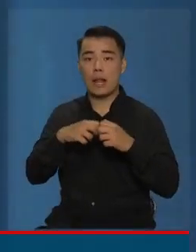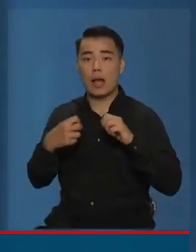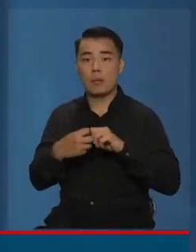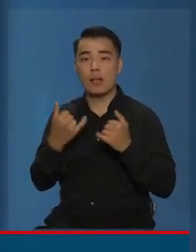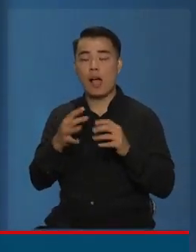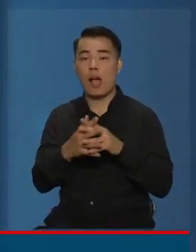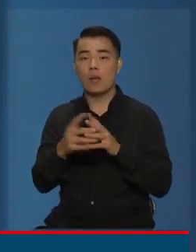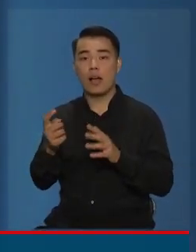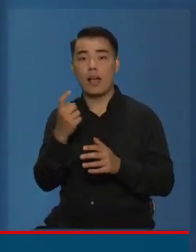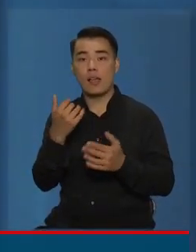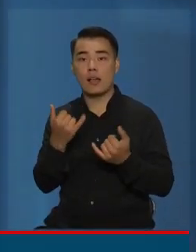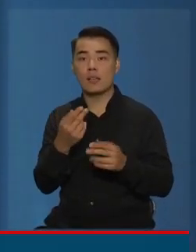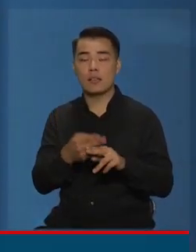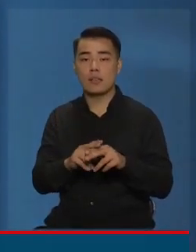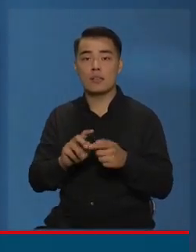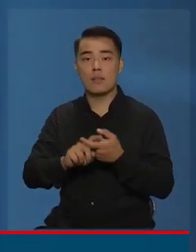ауыл шаруашылығына